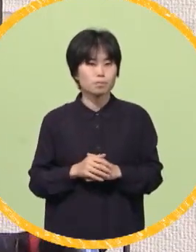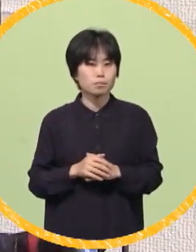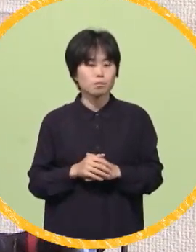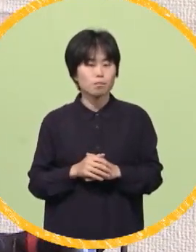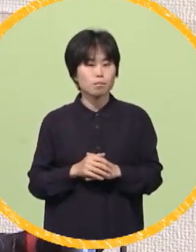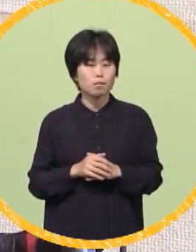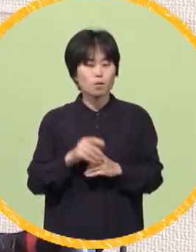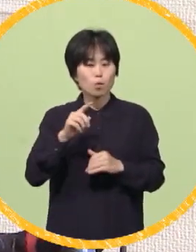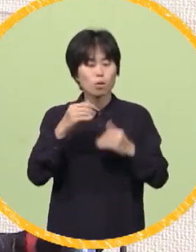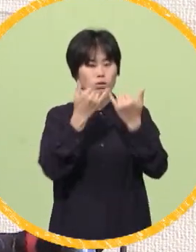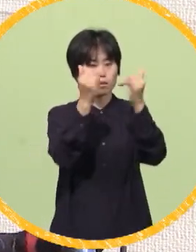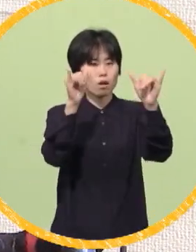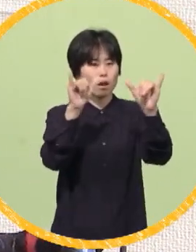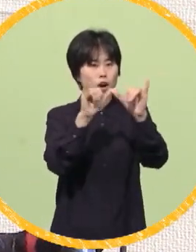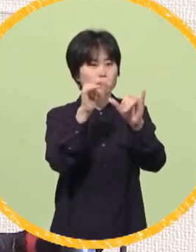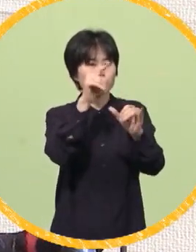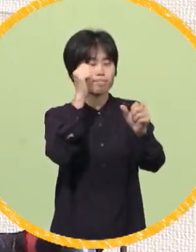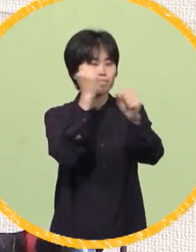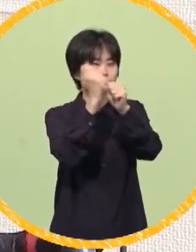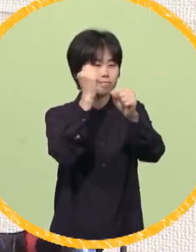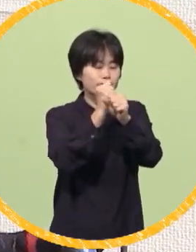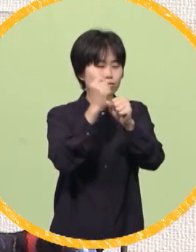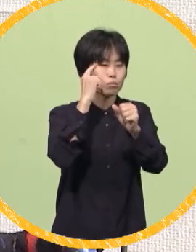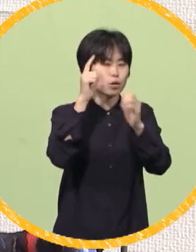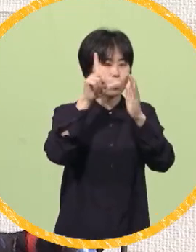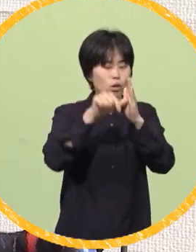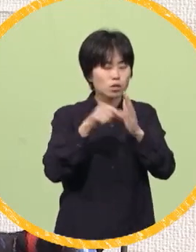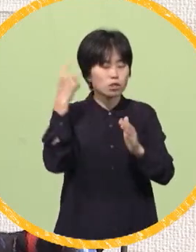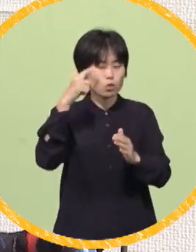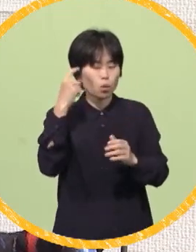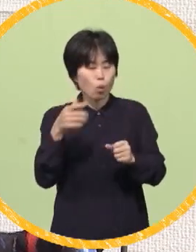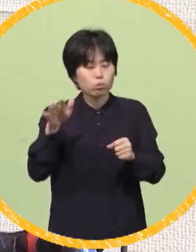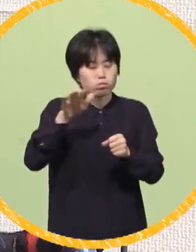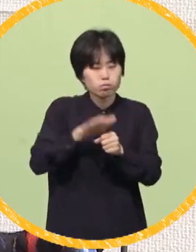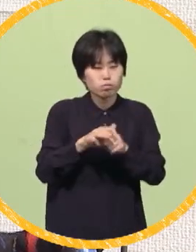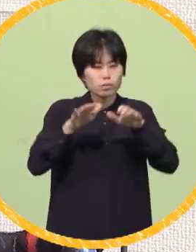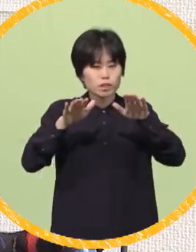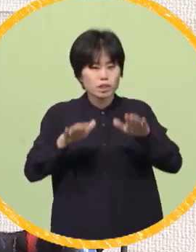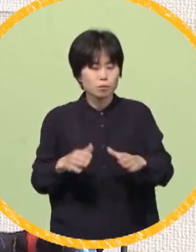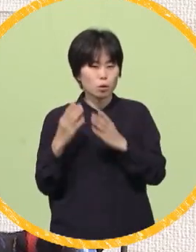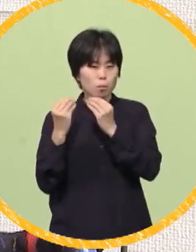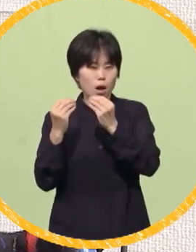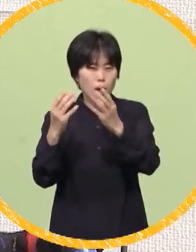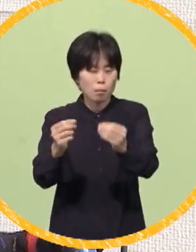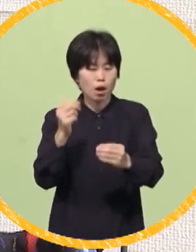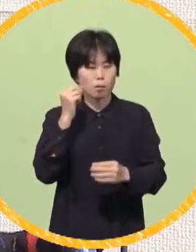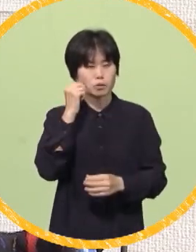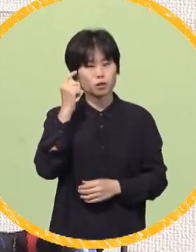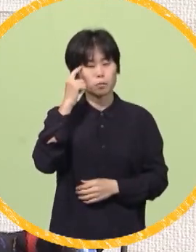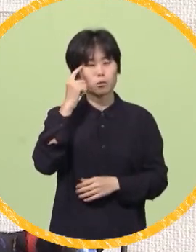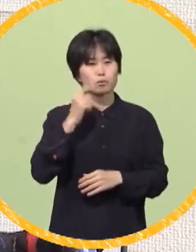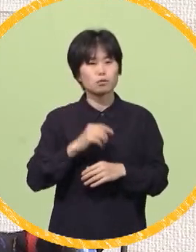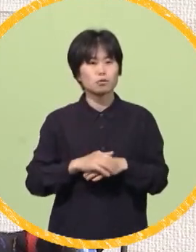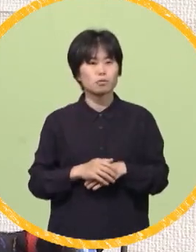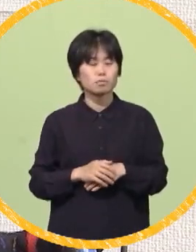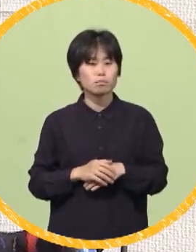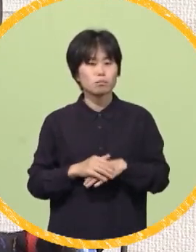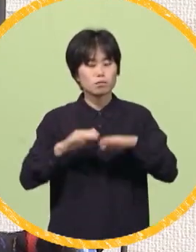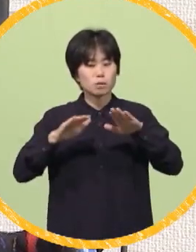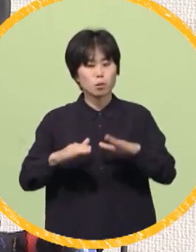これその社会を本当に作ろうと思ったら、教育も含めて今のままだともうどうにもなんないと思ってます。今のままというの